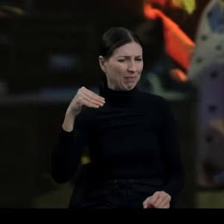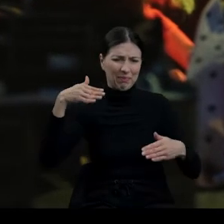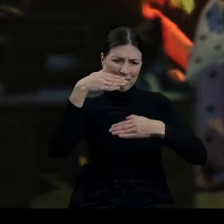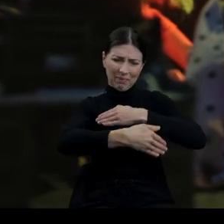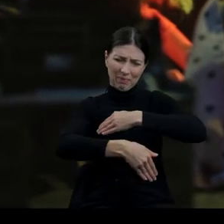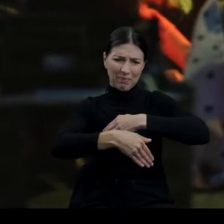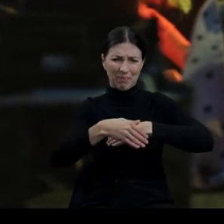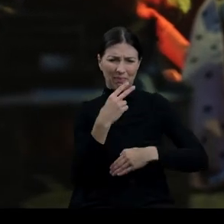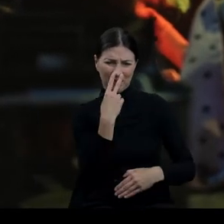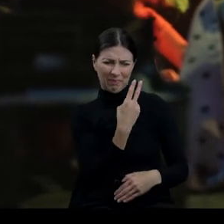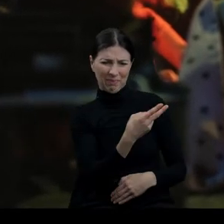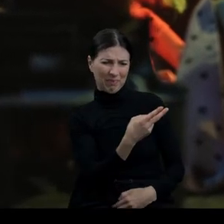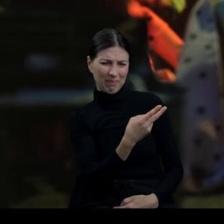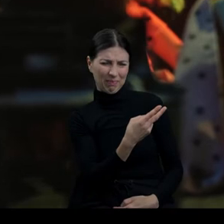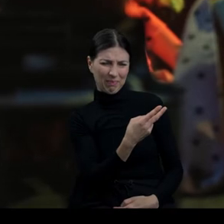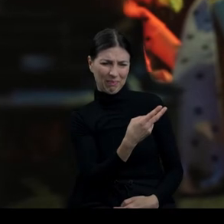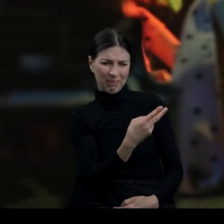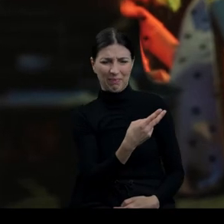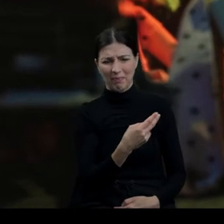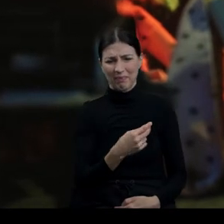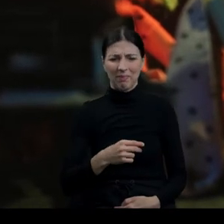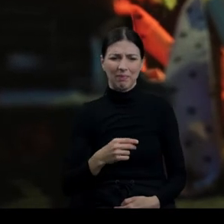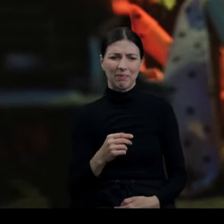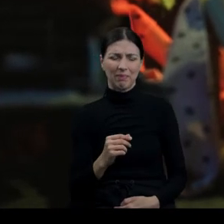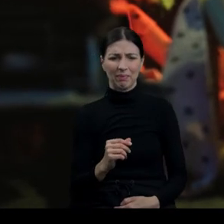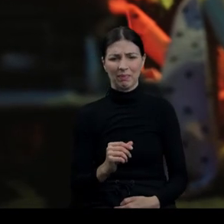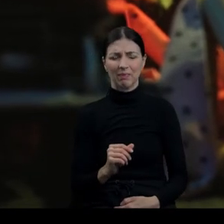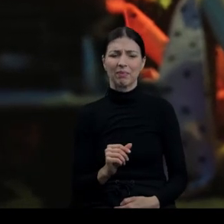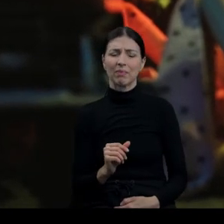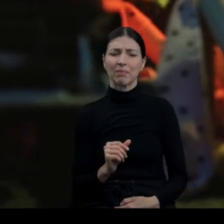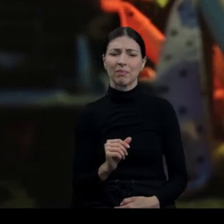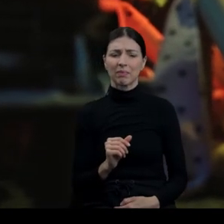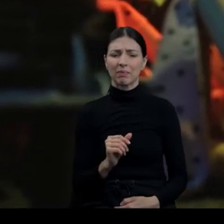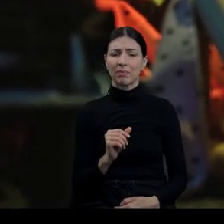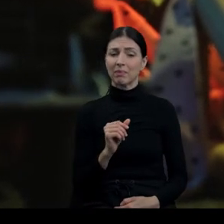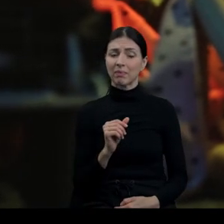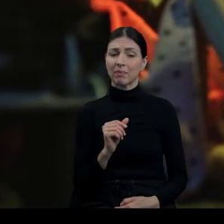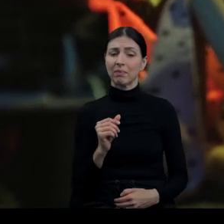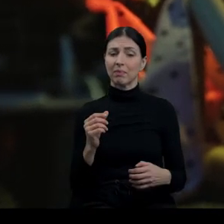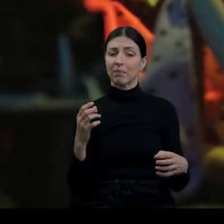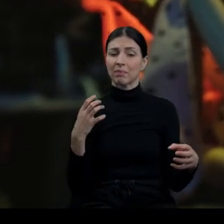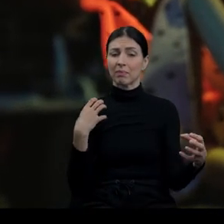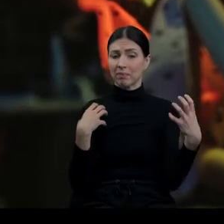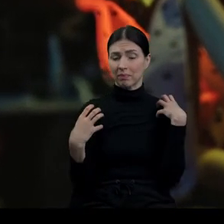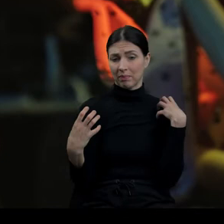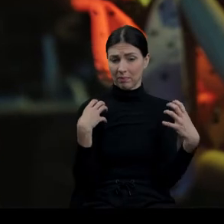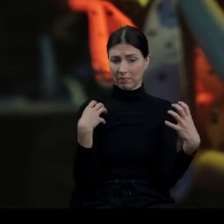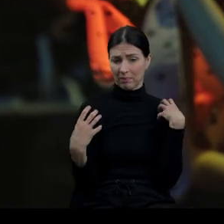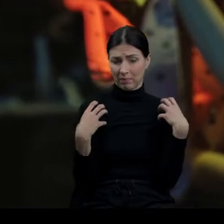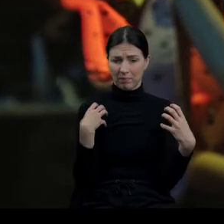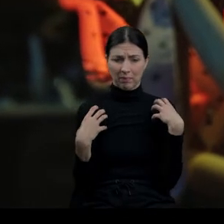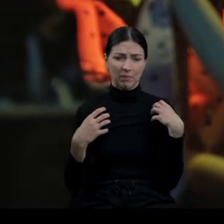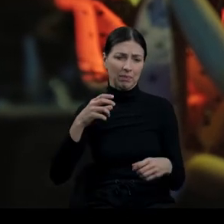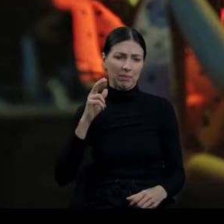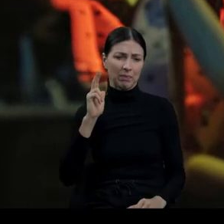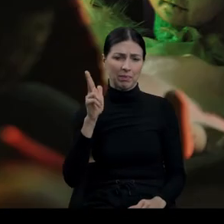dostawały rysy jakieś lalki, prawda? Także to z tym, że ja tego po prostu bardzo